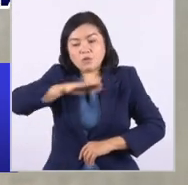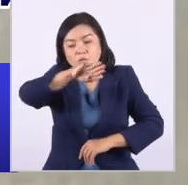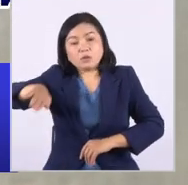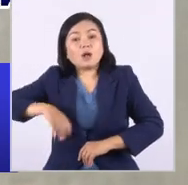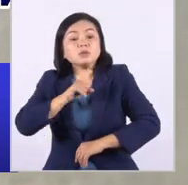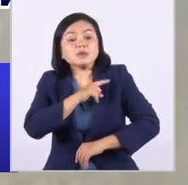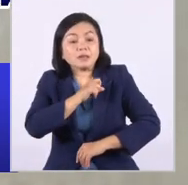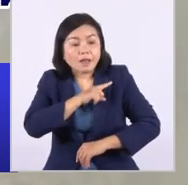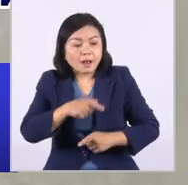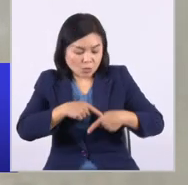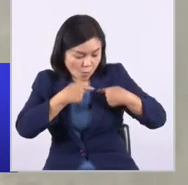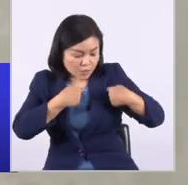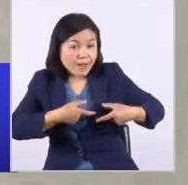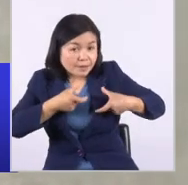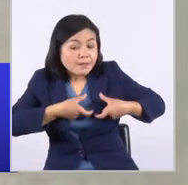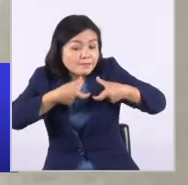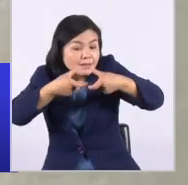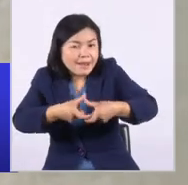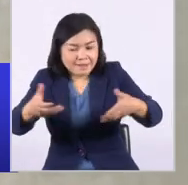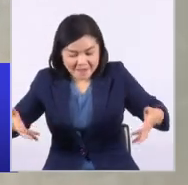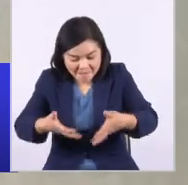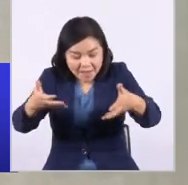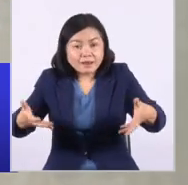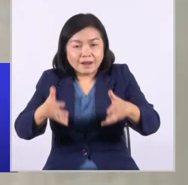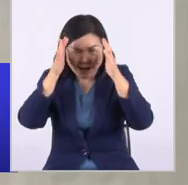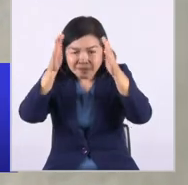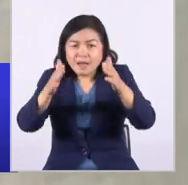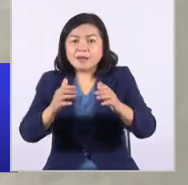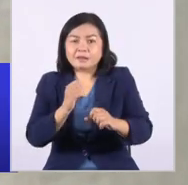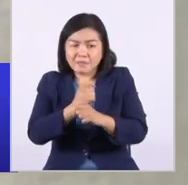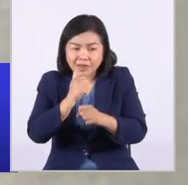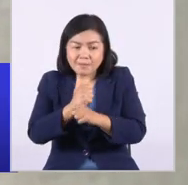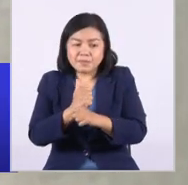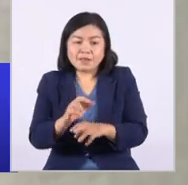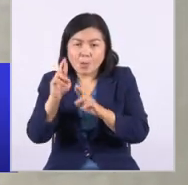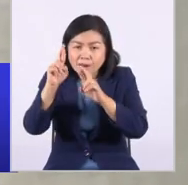ใส่หัวใจนายกไปในนี้ด้วยนะครับเดี๋ยวให้เดี๋ยวระวังหน่อยนะ